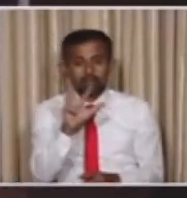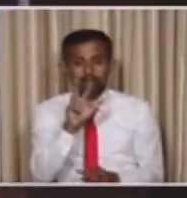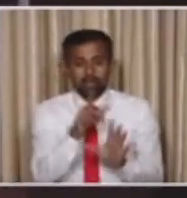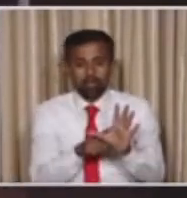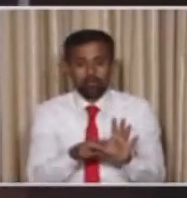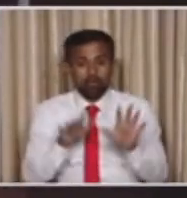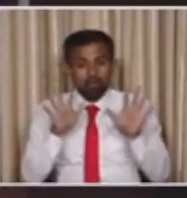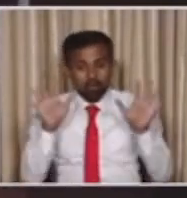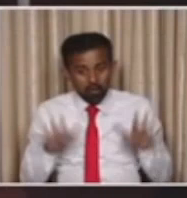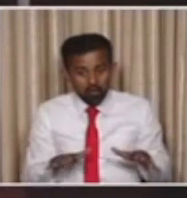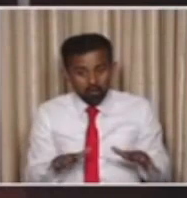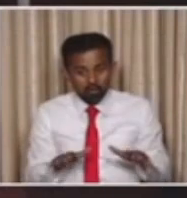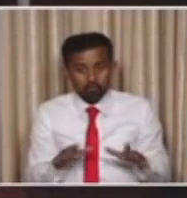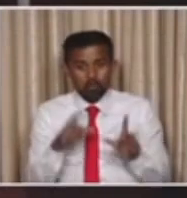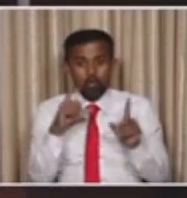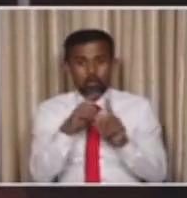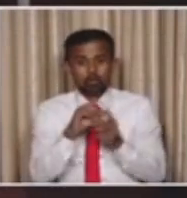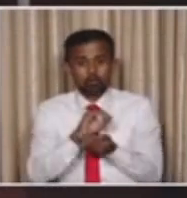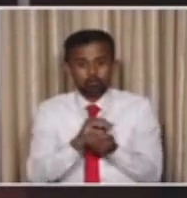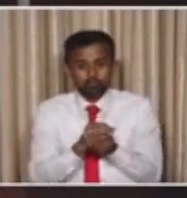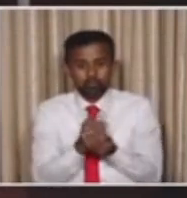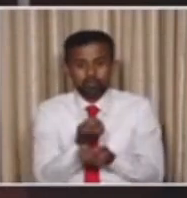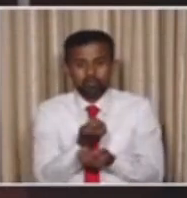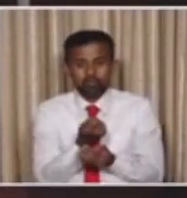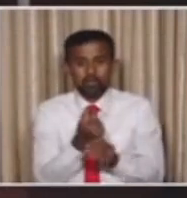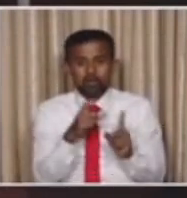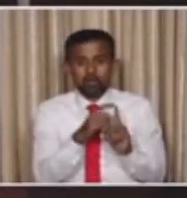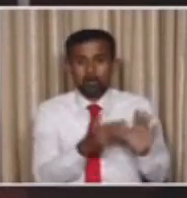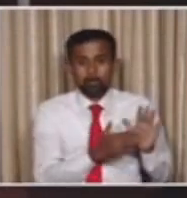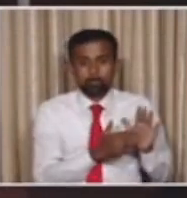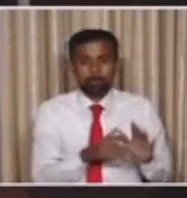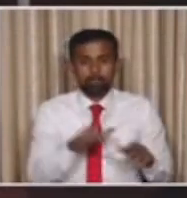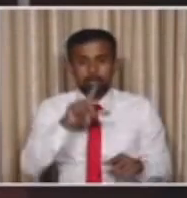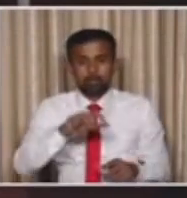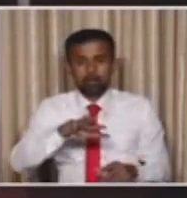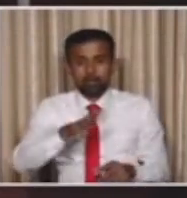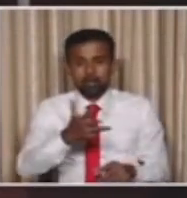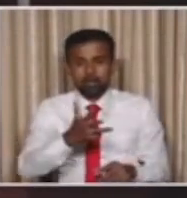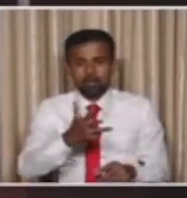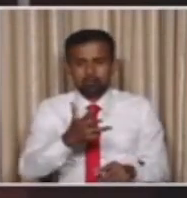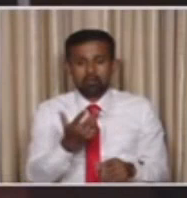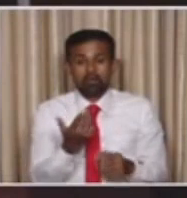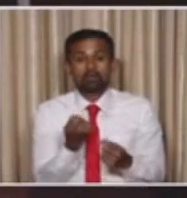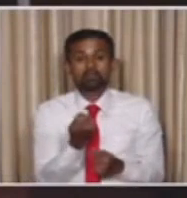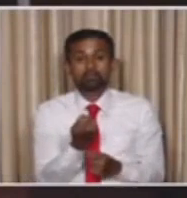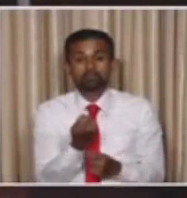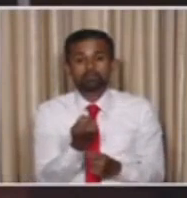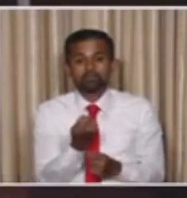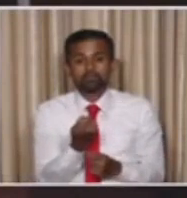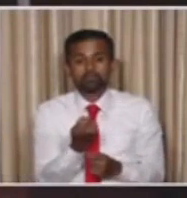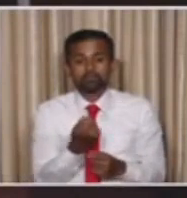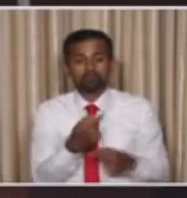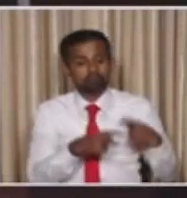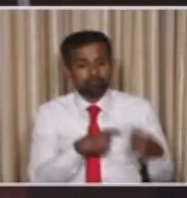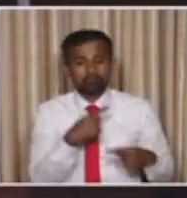වසර අවසානයේ තිබූ ඩොලර් සංචිතයෙන් ඩොලර් මිලියන 7900කට ආසන්න මුදලක් ඉකින්